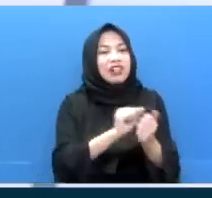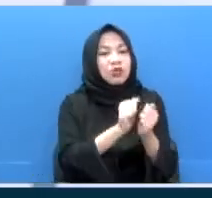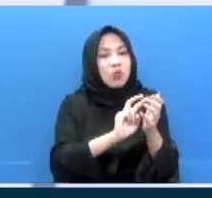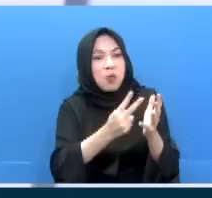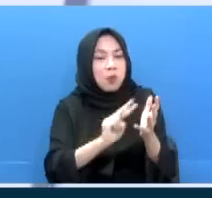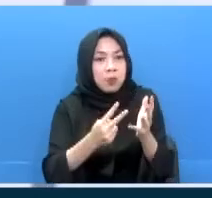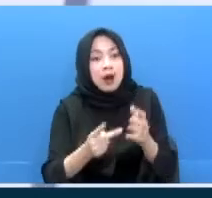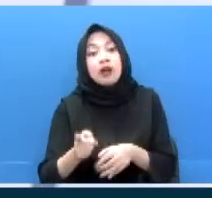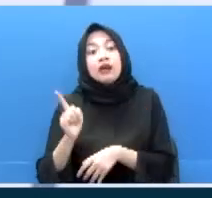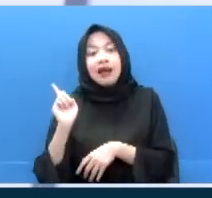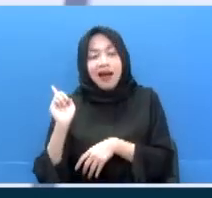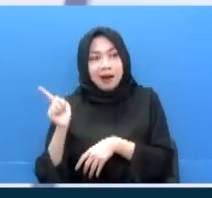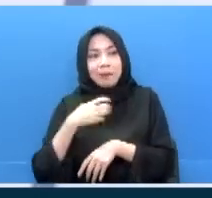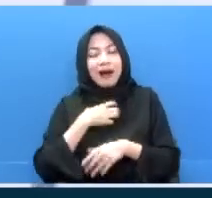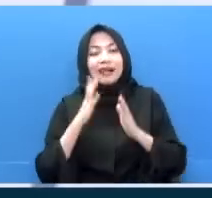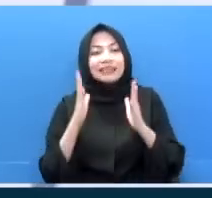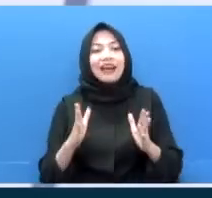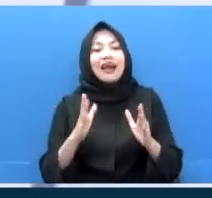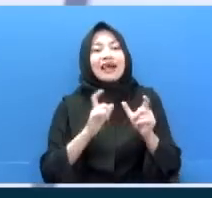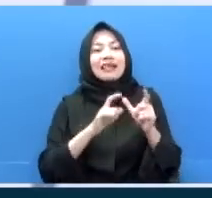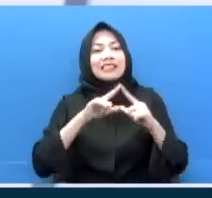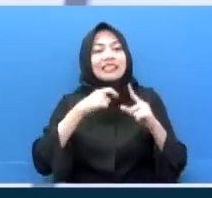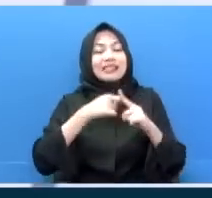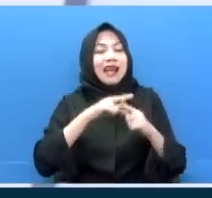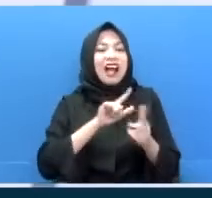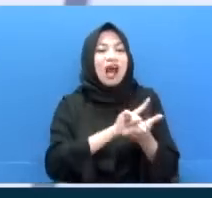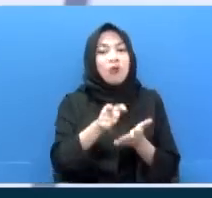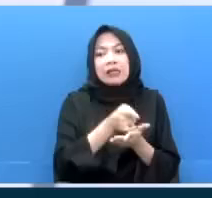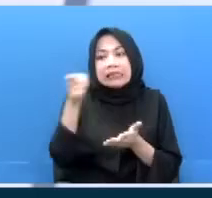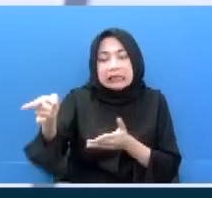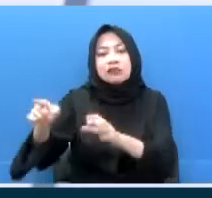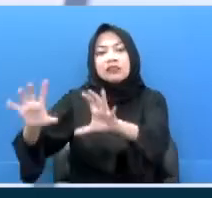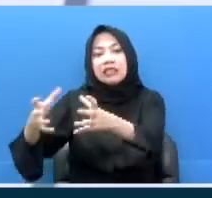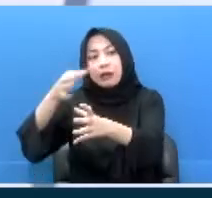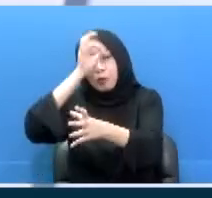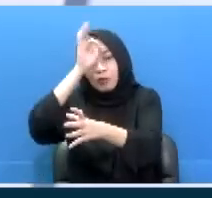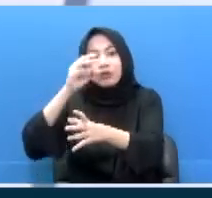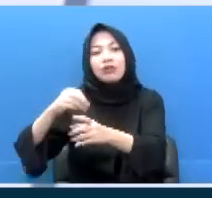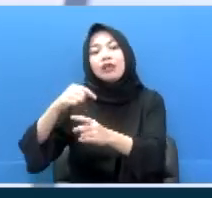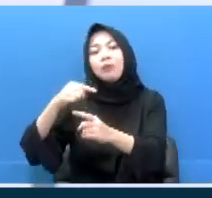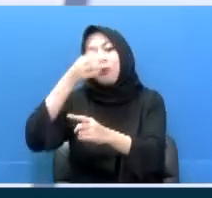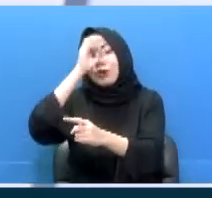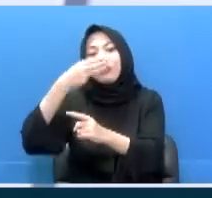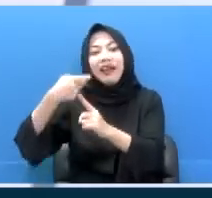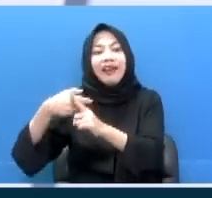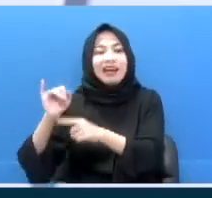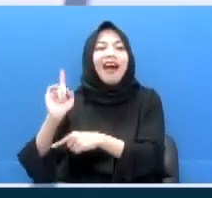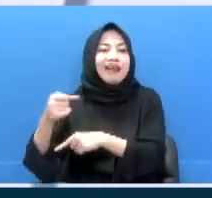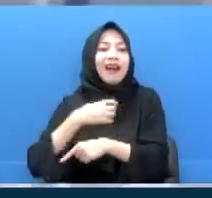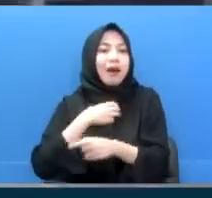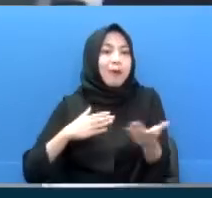penyidik yang menangani kasus Va dan Eki 2016 lalu dengan dugaan pelanggaran etik dan kesewenangan jabatan serta